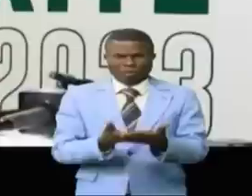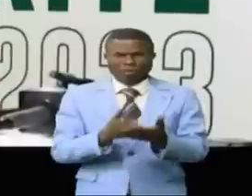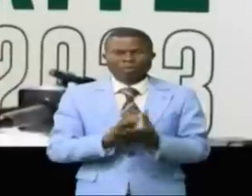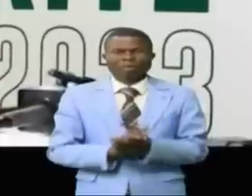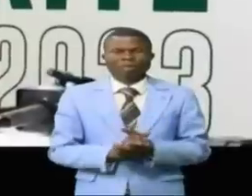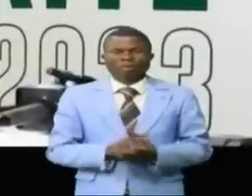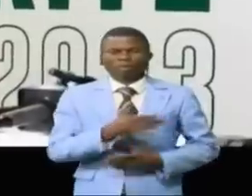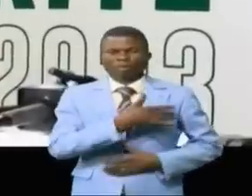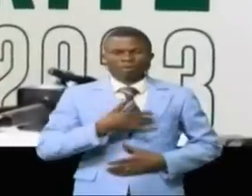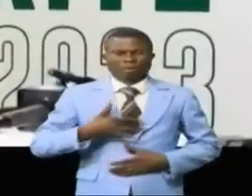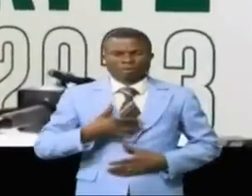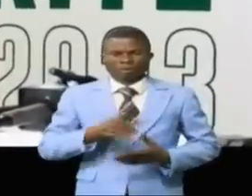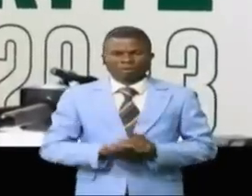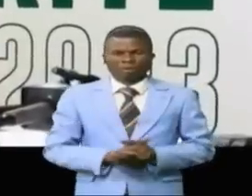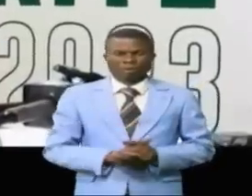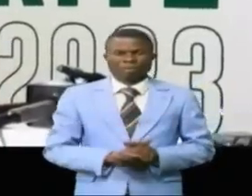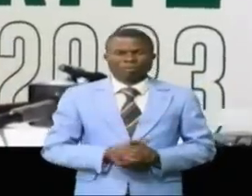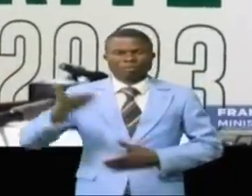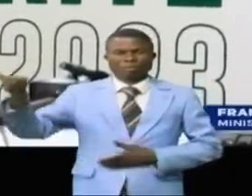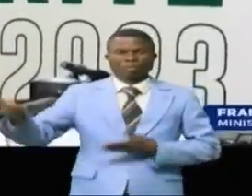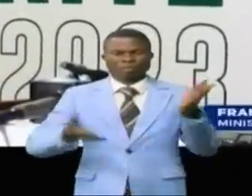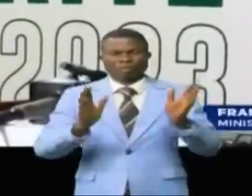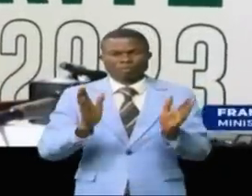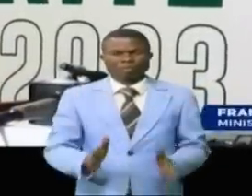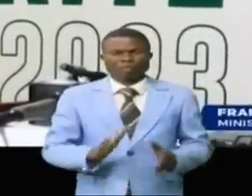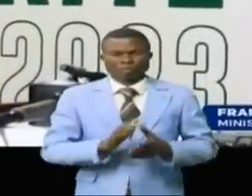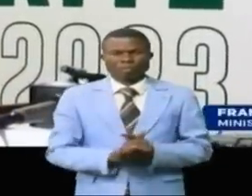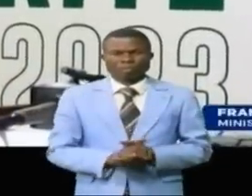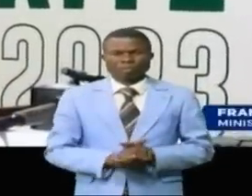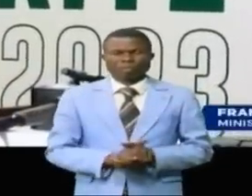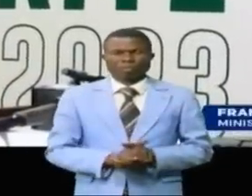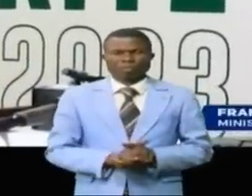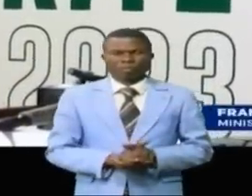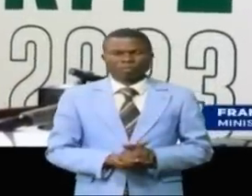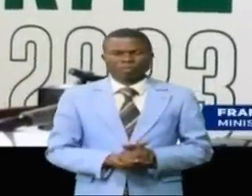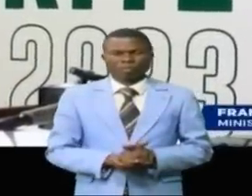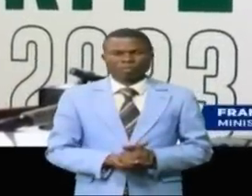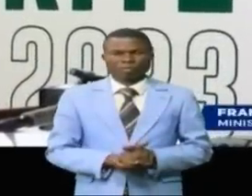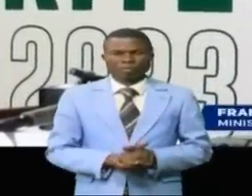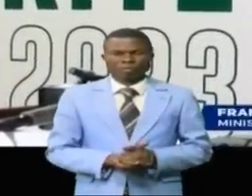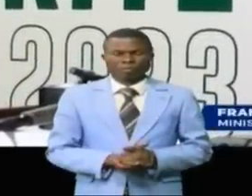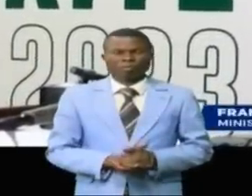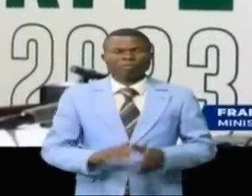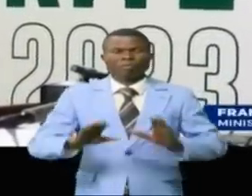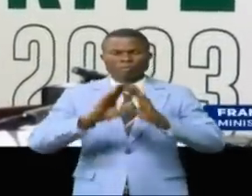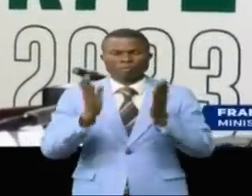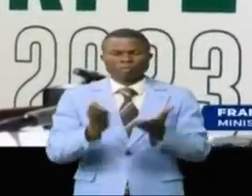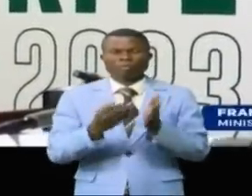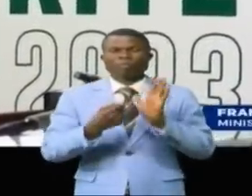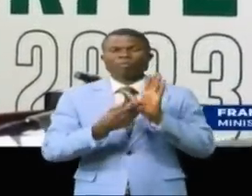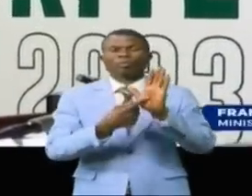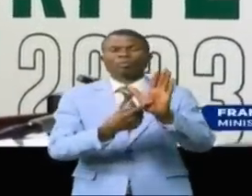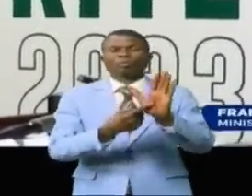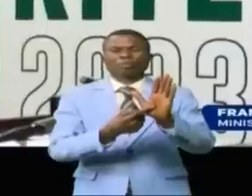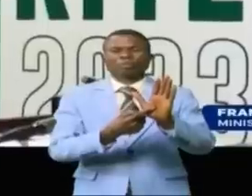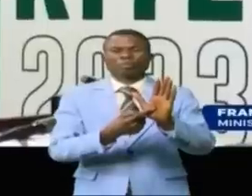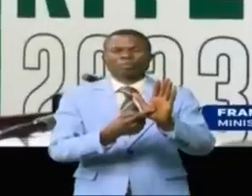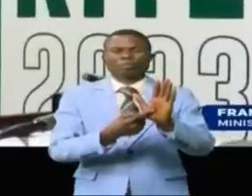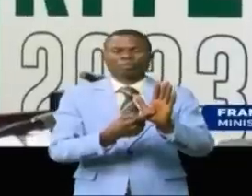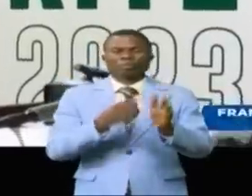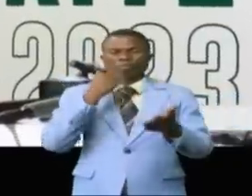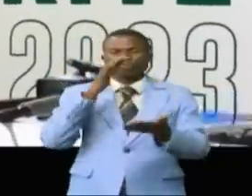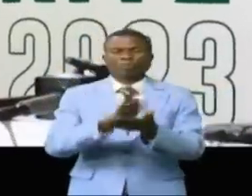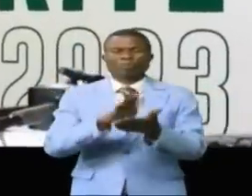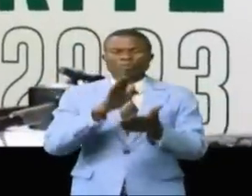chose, permettez-moi de m'acquitter d'un devoir agréable, celui de présenter les hommages les